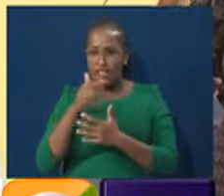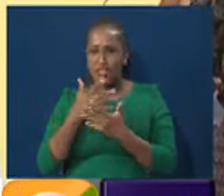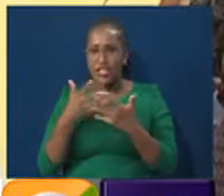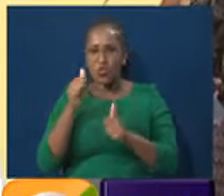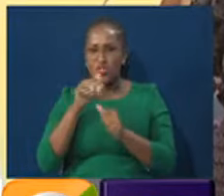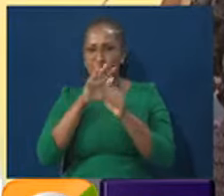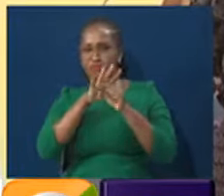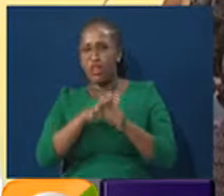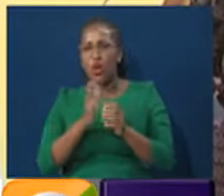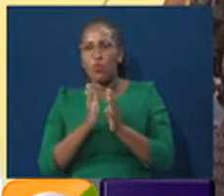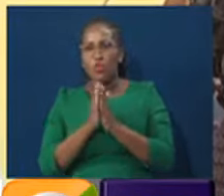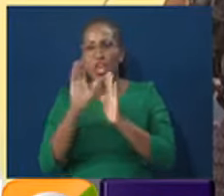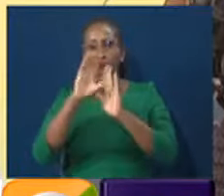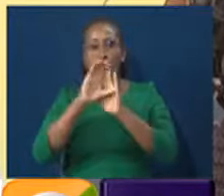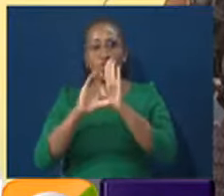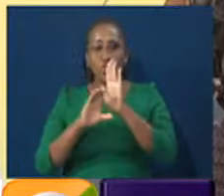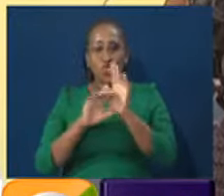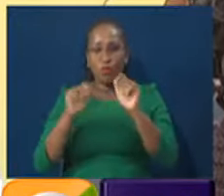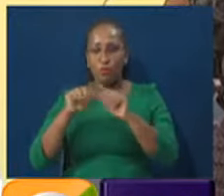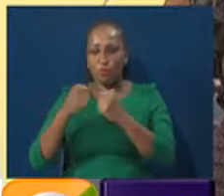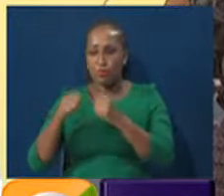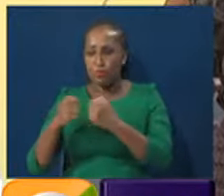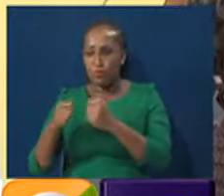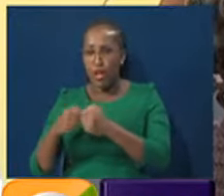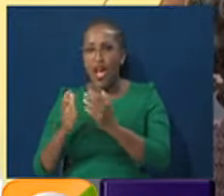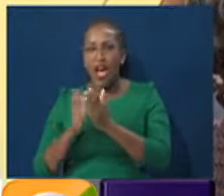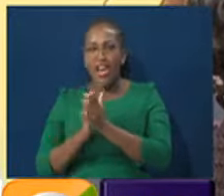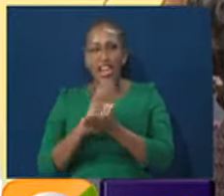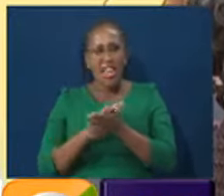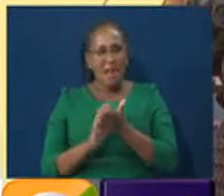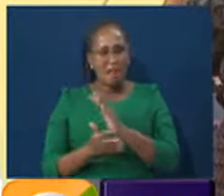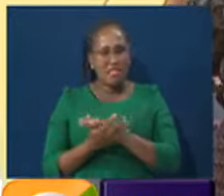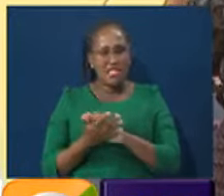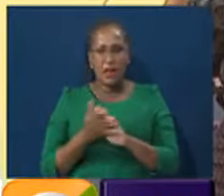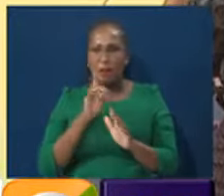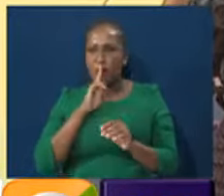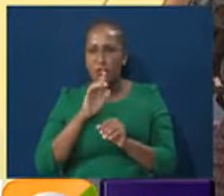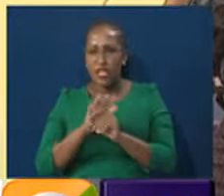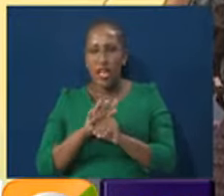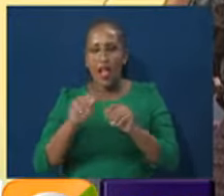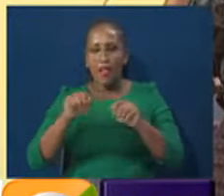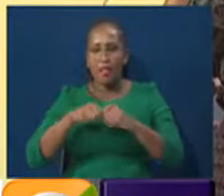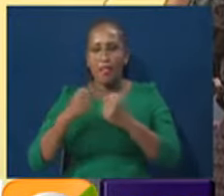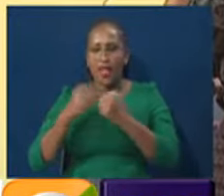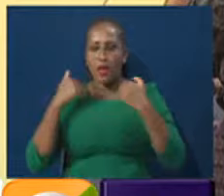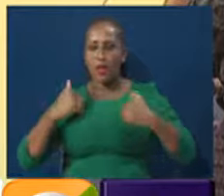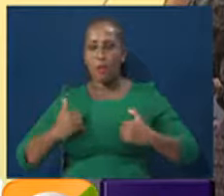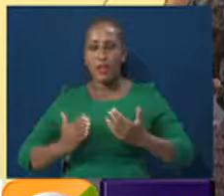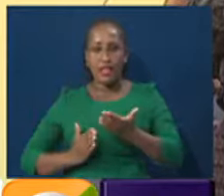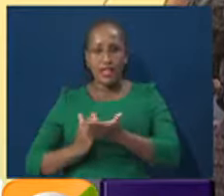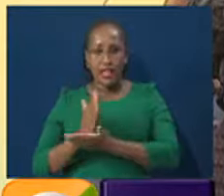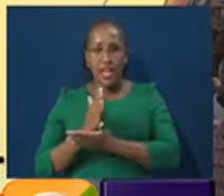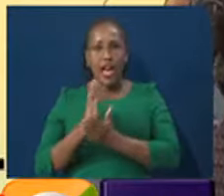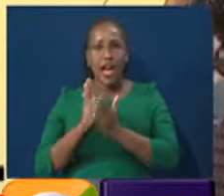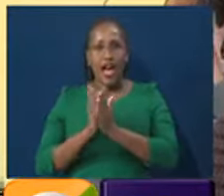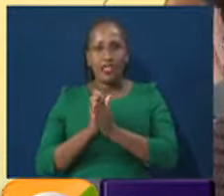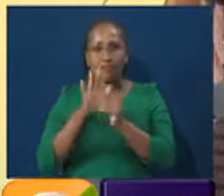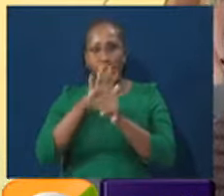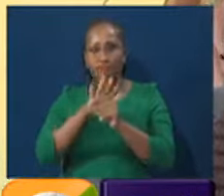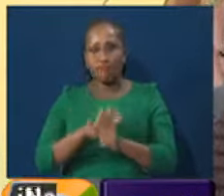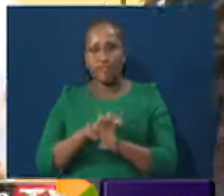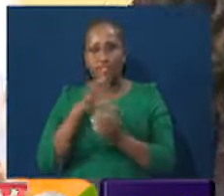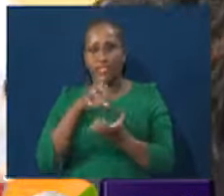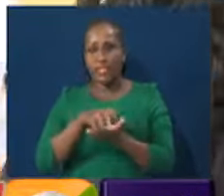by deliberate constitutional violations, empty rhetoric, abuse of human rights, and perpetuation of state